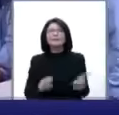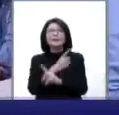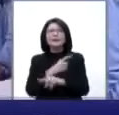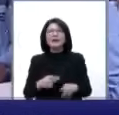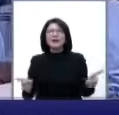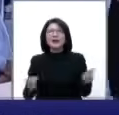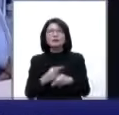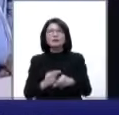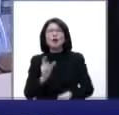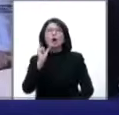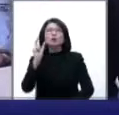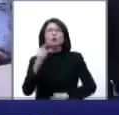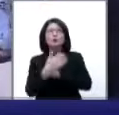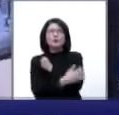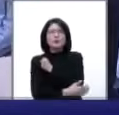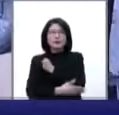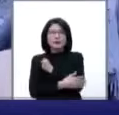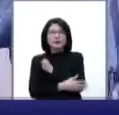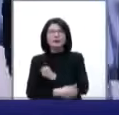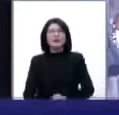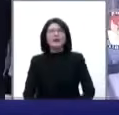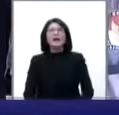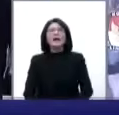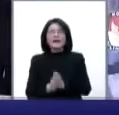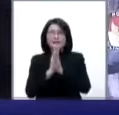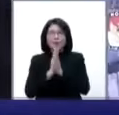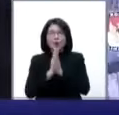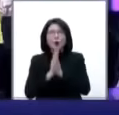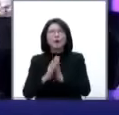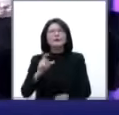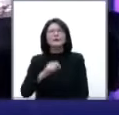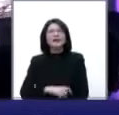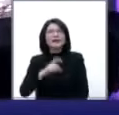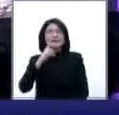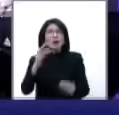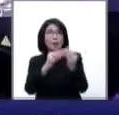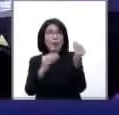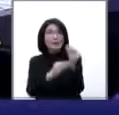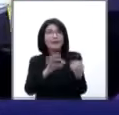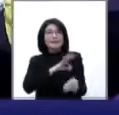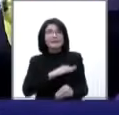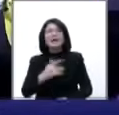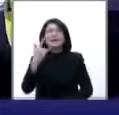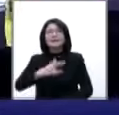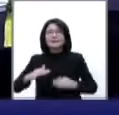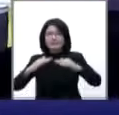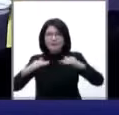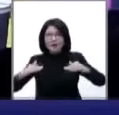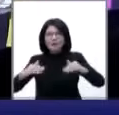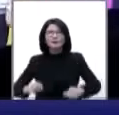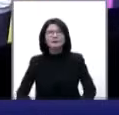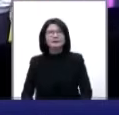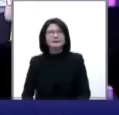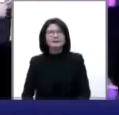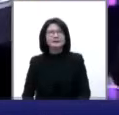saya jelaskan bahwa debat itu sudah biasa sejak kita menuju Merdeka ketika Susan nahril dengan Soekarno Hatta